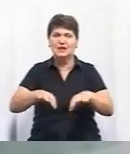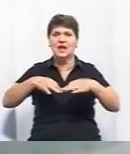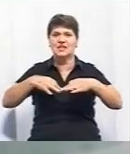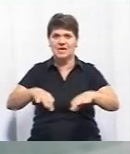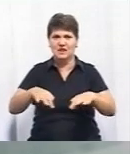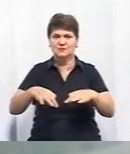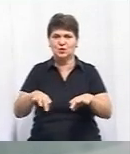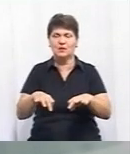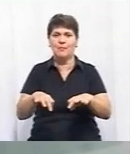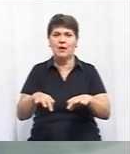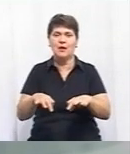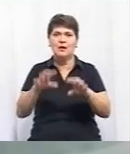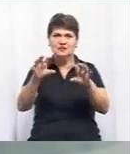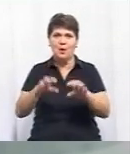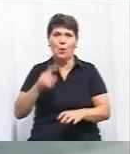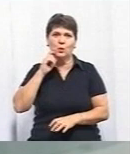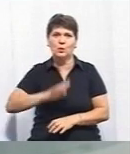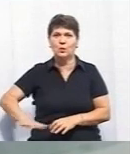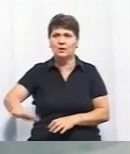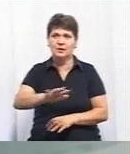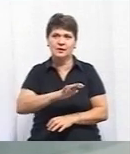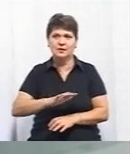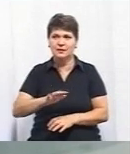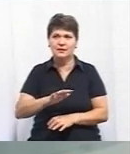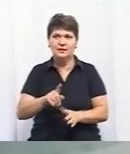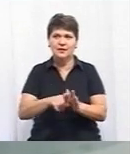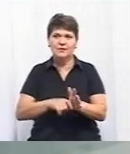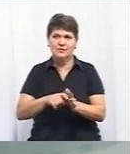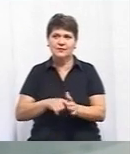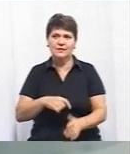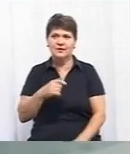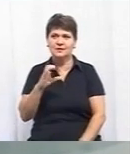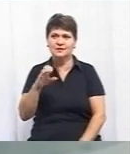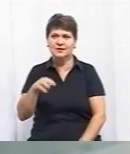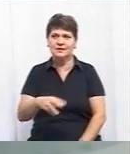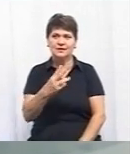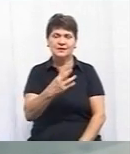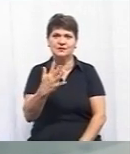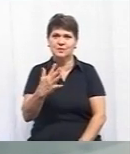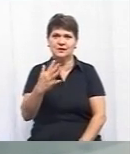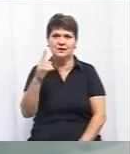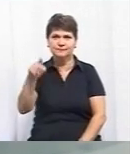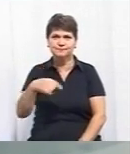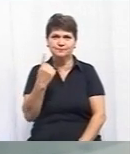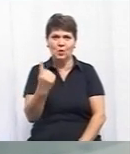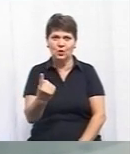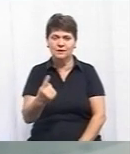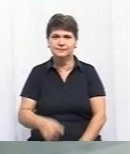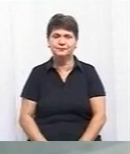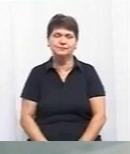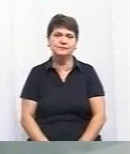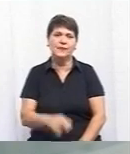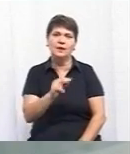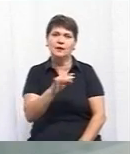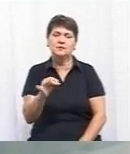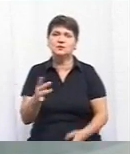транспортними засобами. Закон України про відходи, стаття 35.1. Чи потрібно